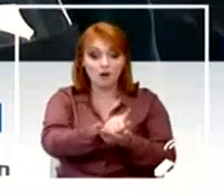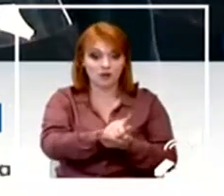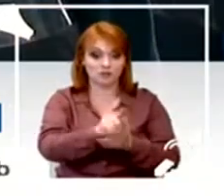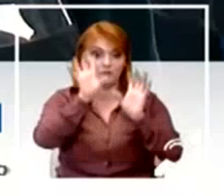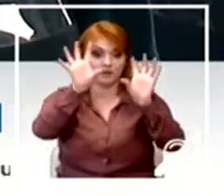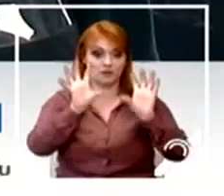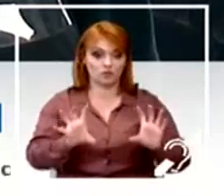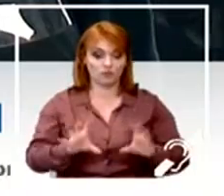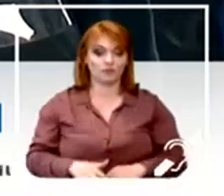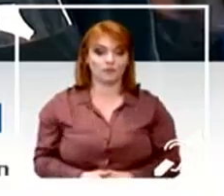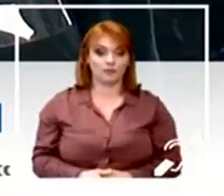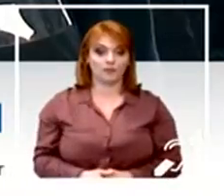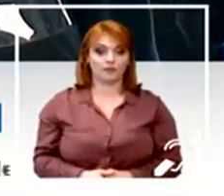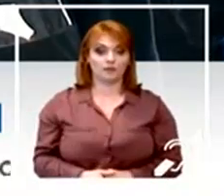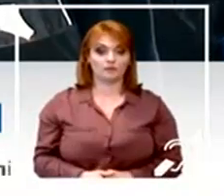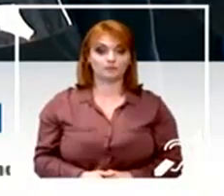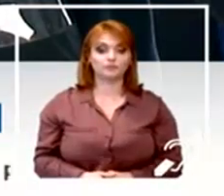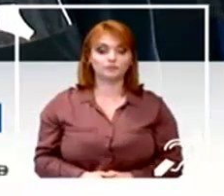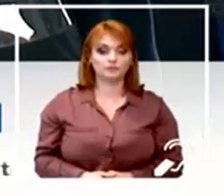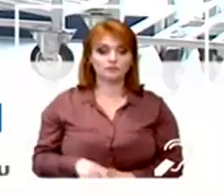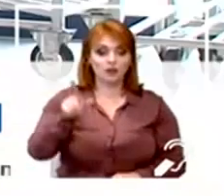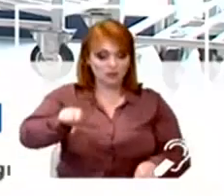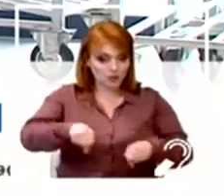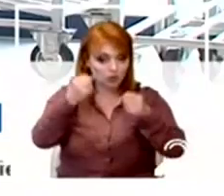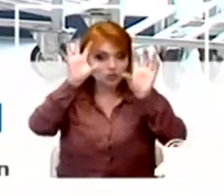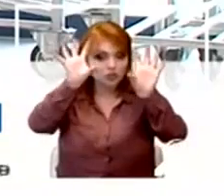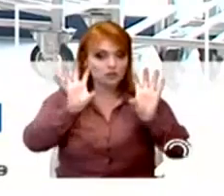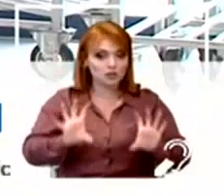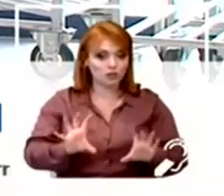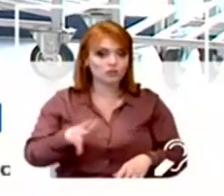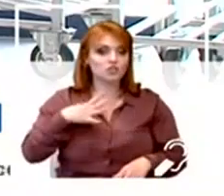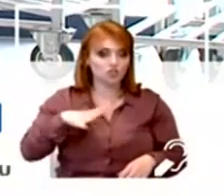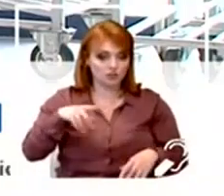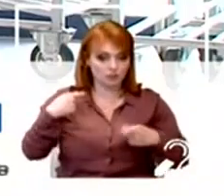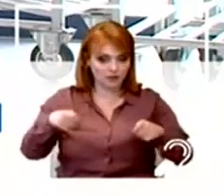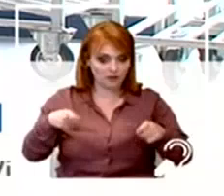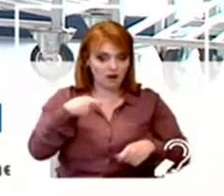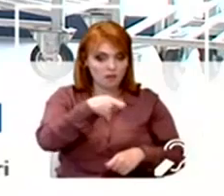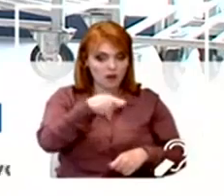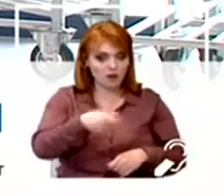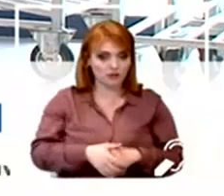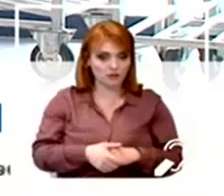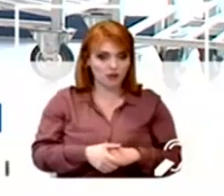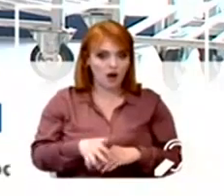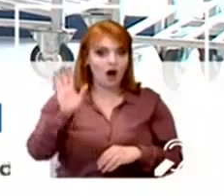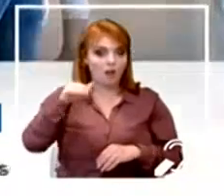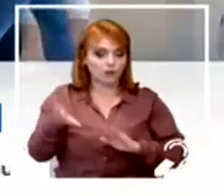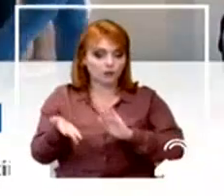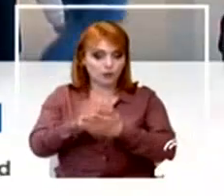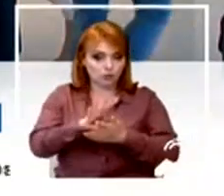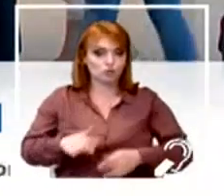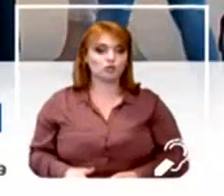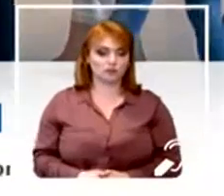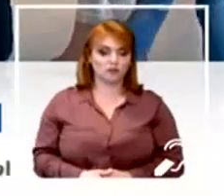sau vânzarea respectivă nu a fost respectată de Air Moldova. În acest caz au intervenit colegii mei de la Autoritatea Aeronautică Civilă